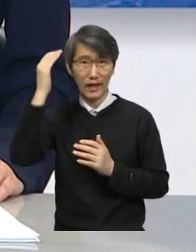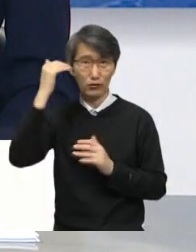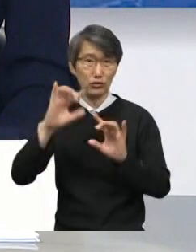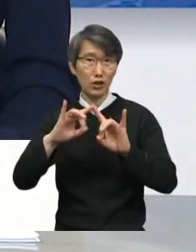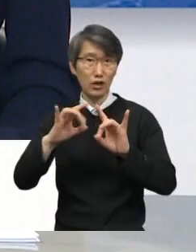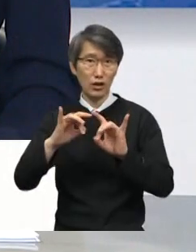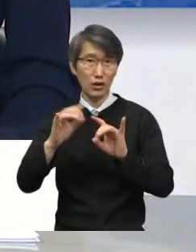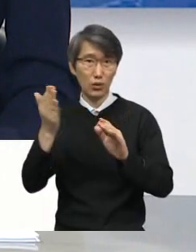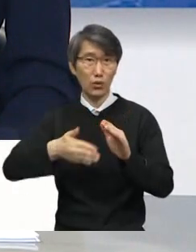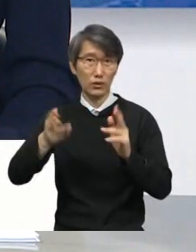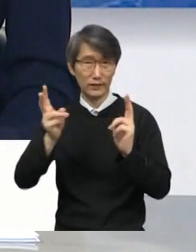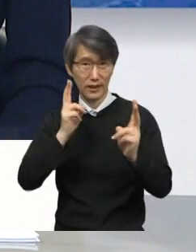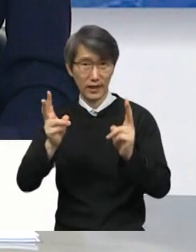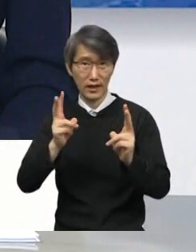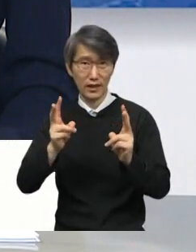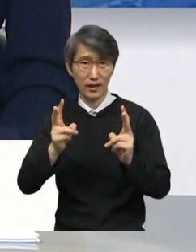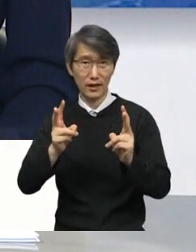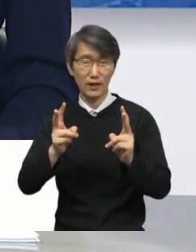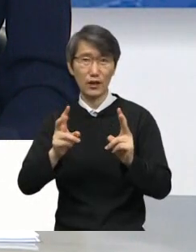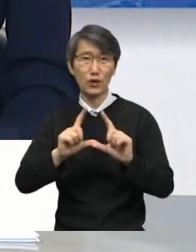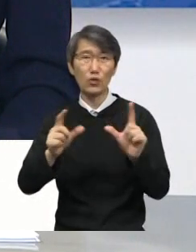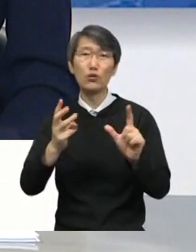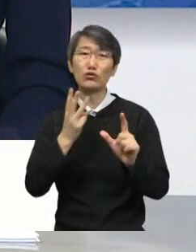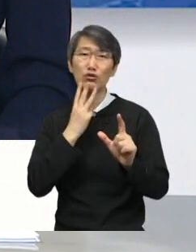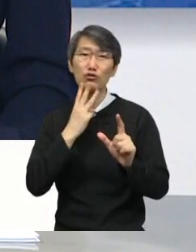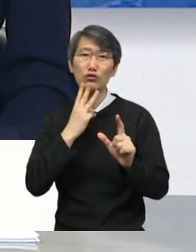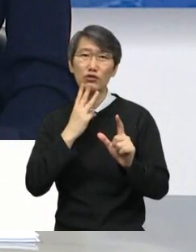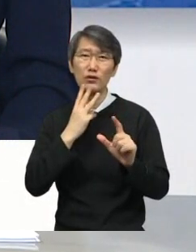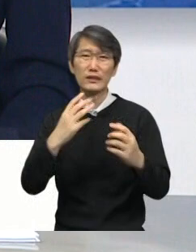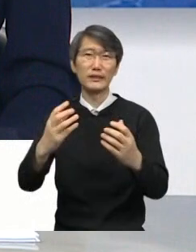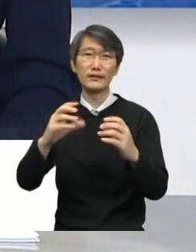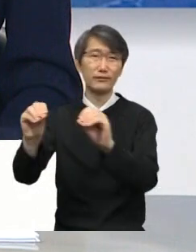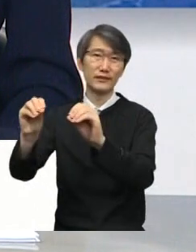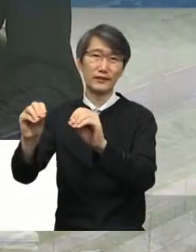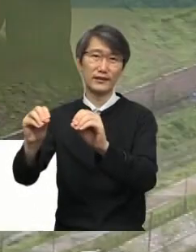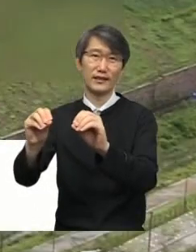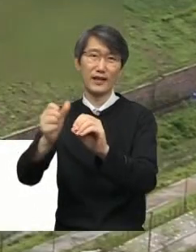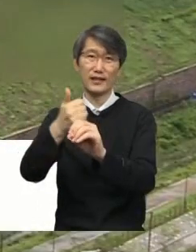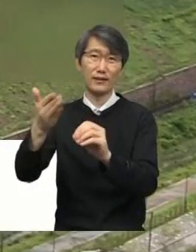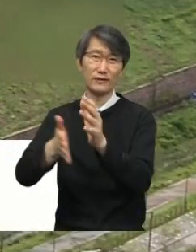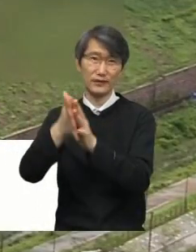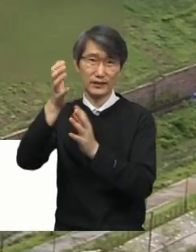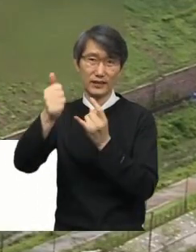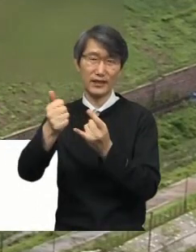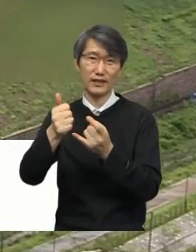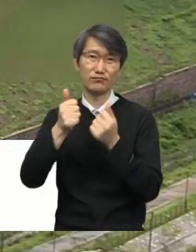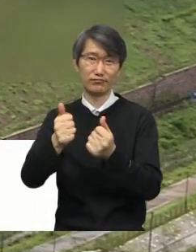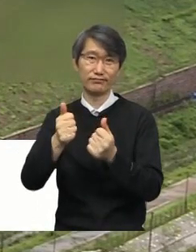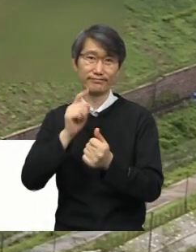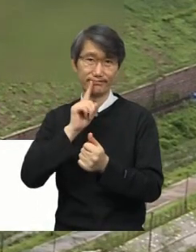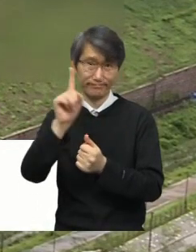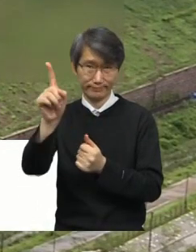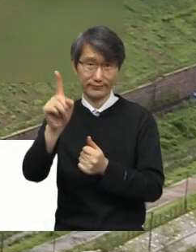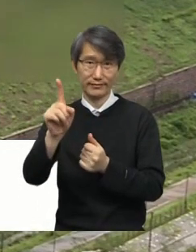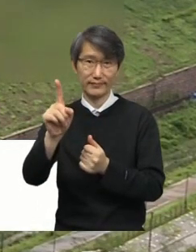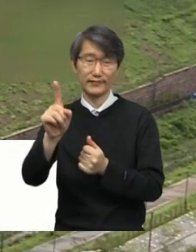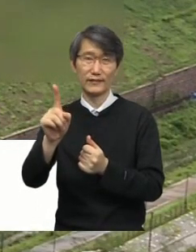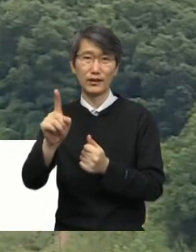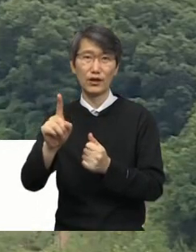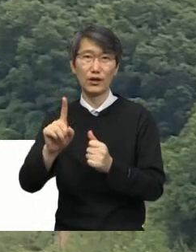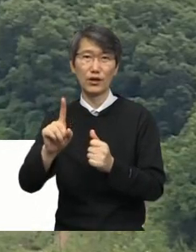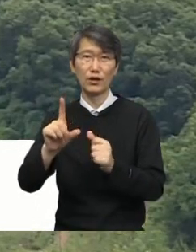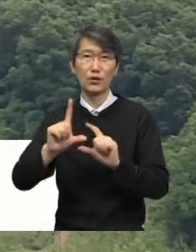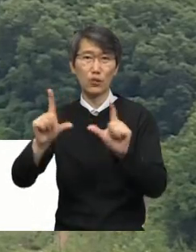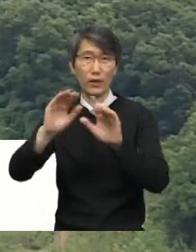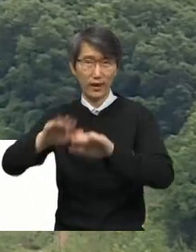한국전력공사가 동서울 변전소 증서를 불허한 하남시를 상대로 행정 심판을 청구한 것으로 알려졌습니다 한전은 동해안